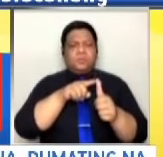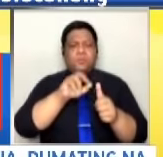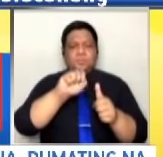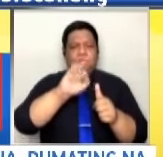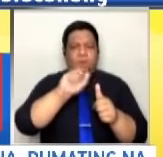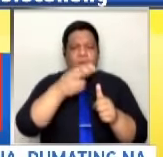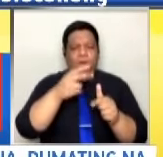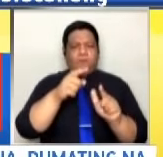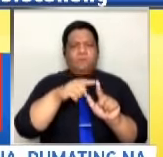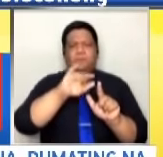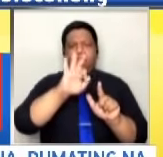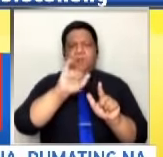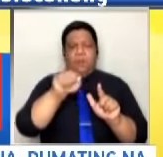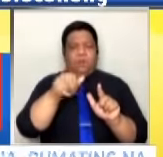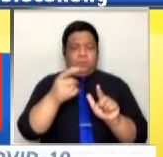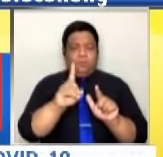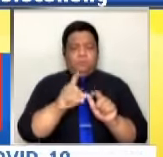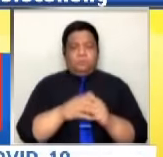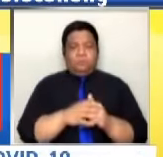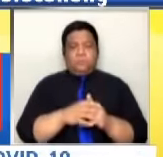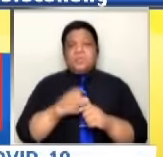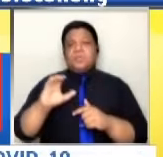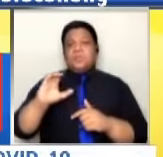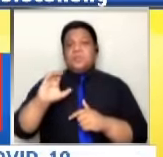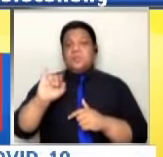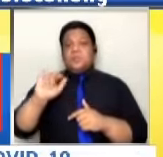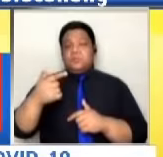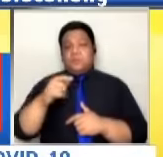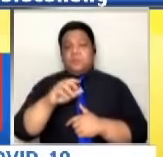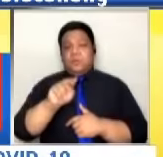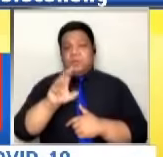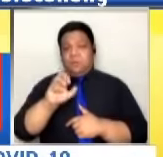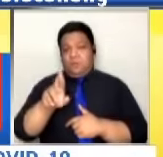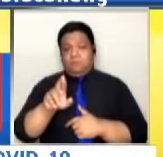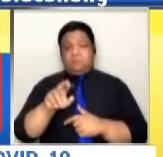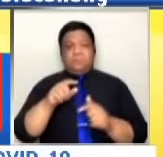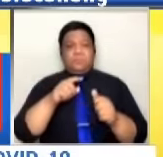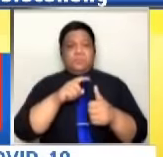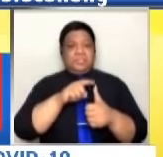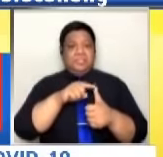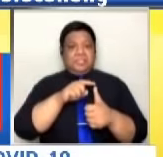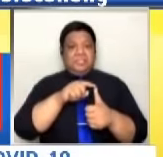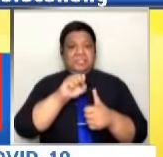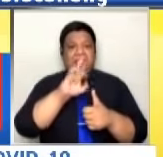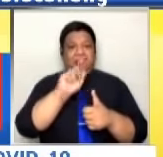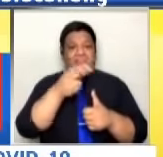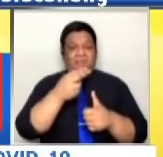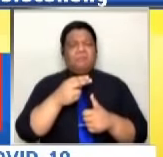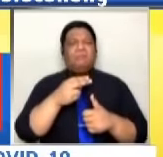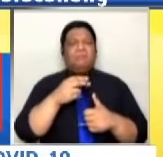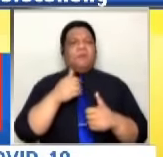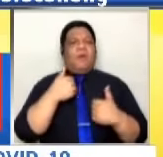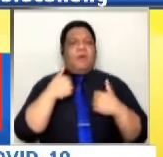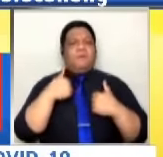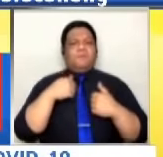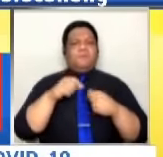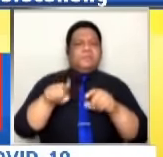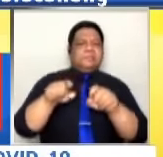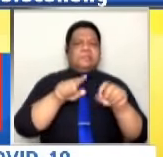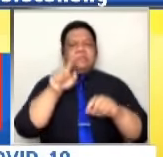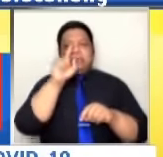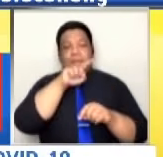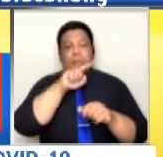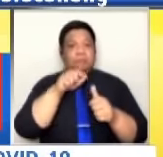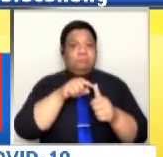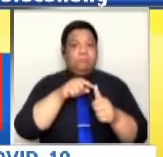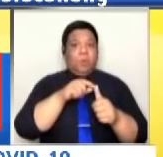Ayon sa CIDG-NCR, sangkot din si Silongan sa pamimeke ng mga peso bill sa iba pang lugar. Itinuro ni na Silongan at Wagia